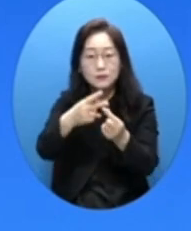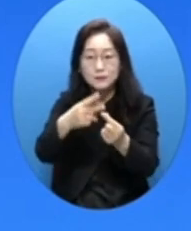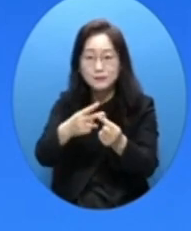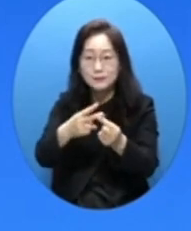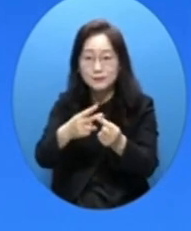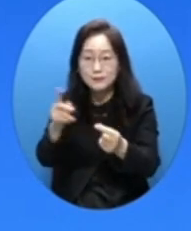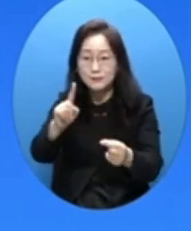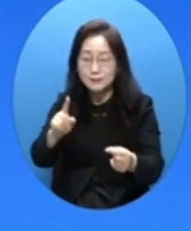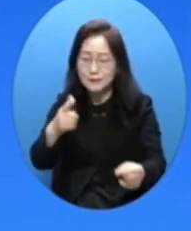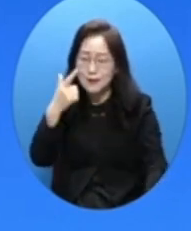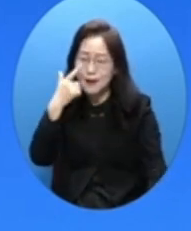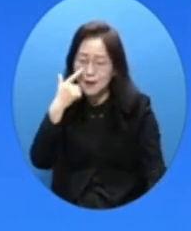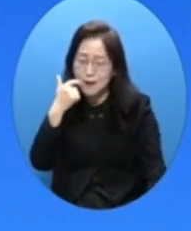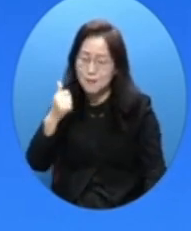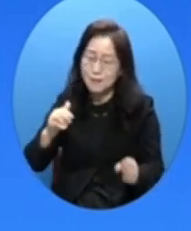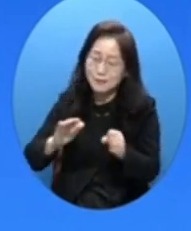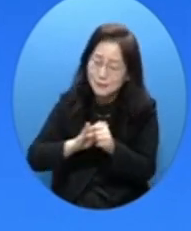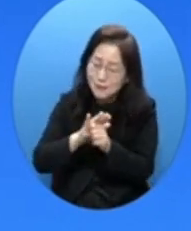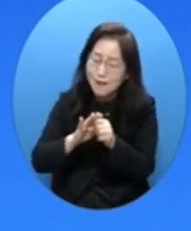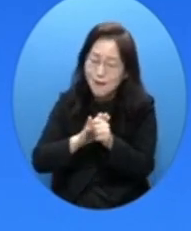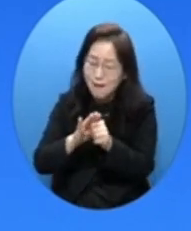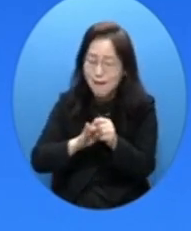아버지의 사랑을